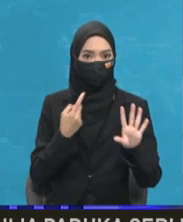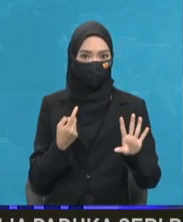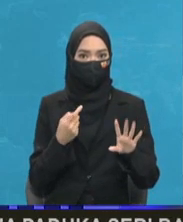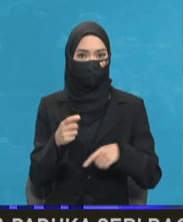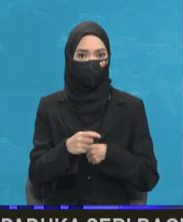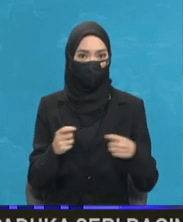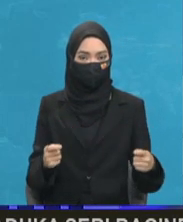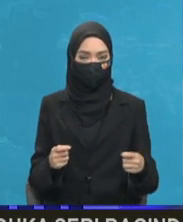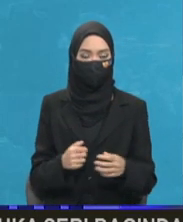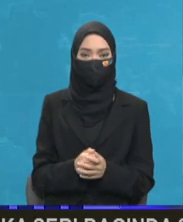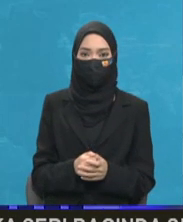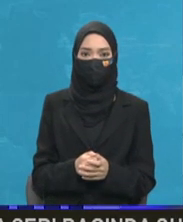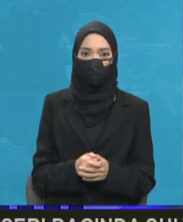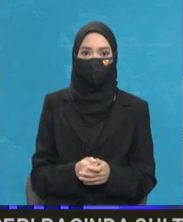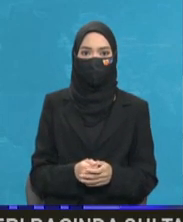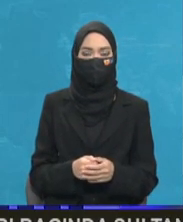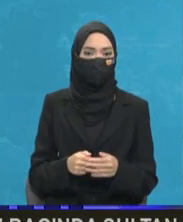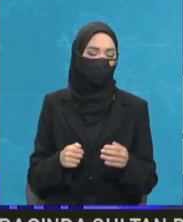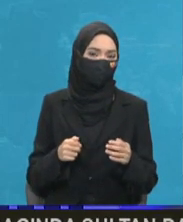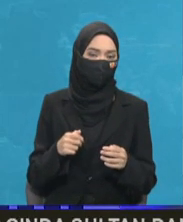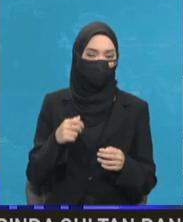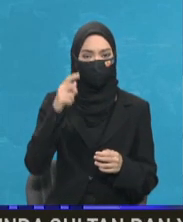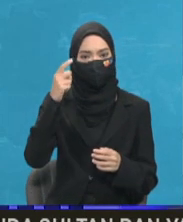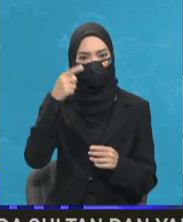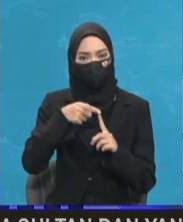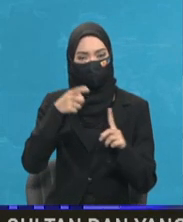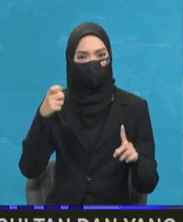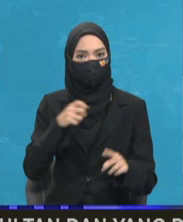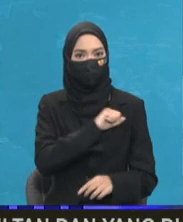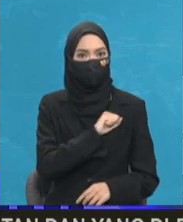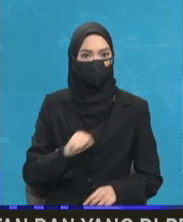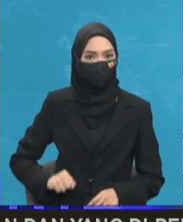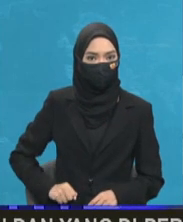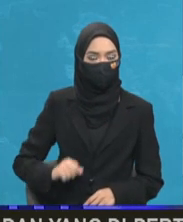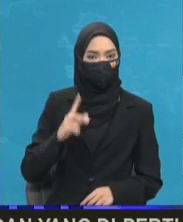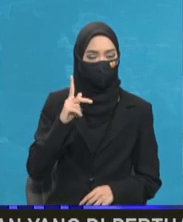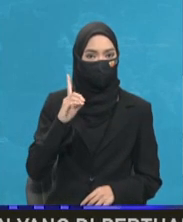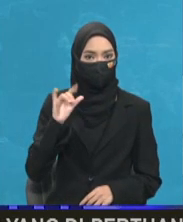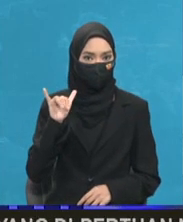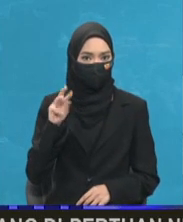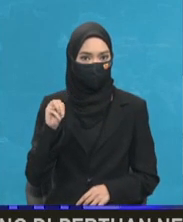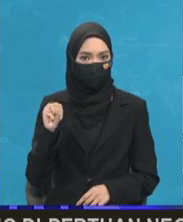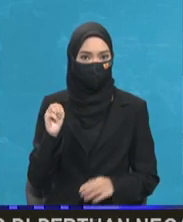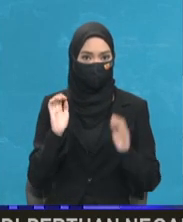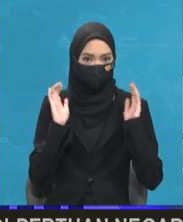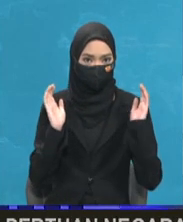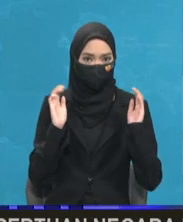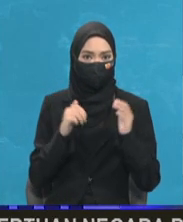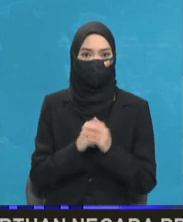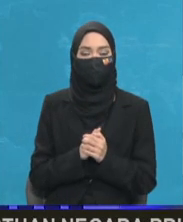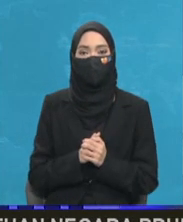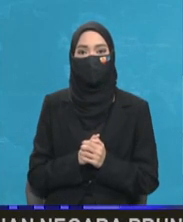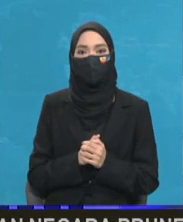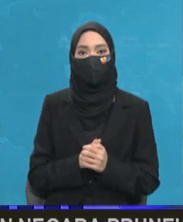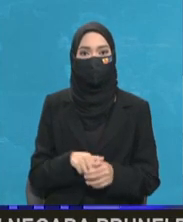kerajaan kebawah duli Yang Maha Mulia Paduka seri Baginda Sultan dan yang di-pertuan negara Brunei Darussalam melalui Kementerian